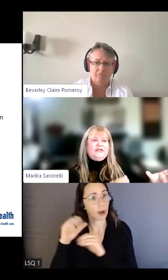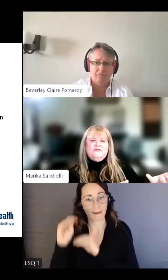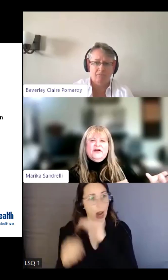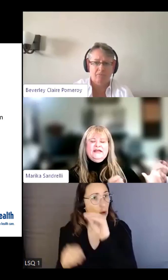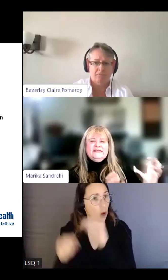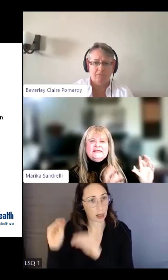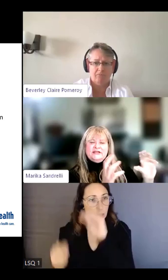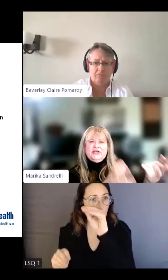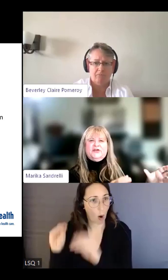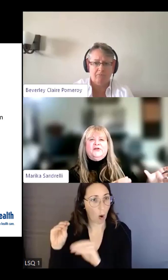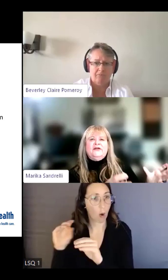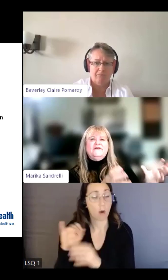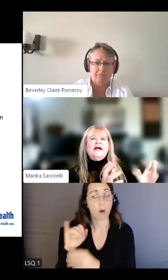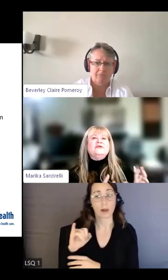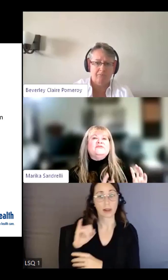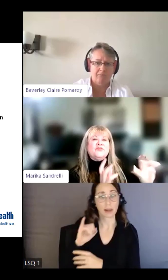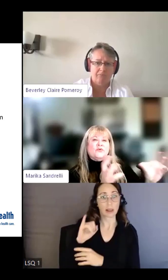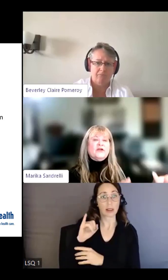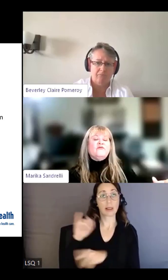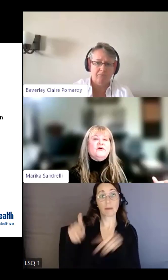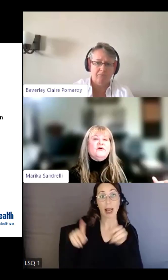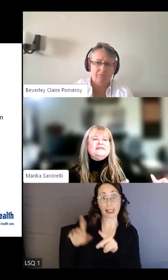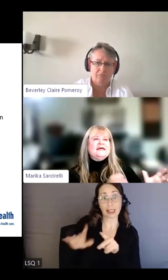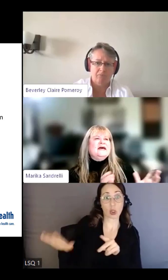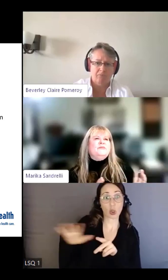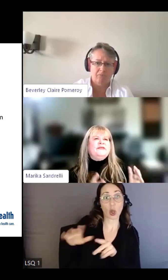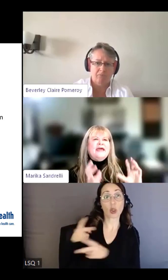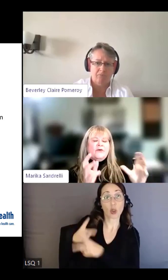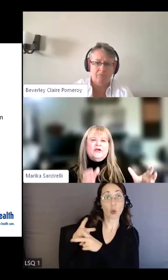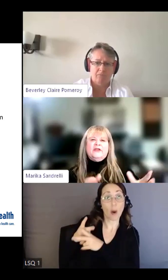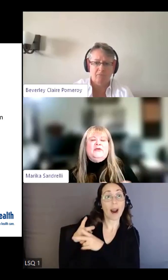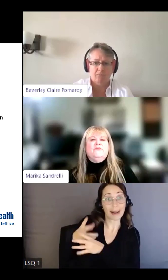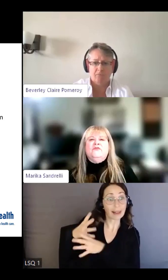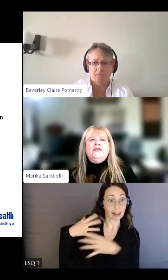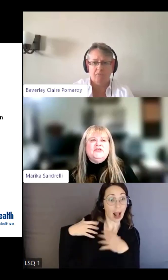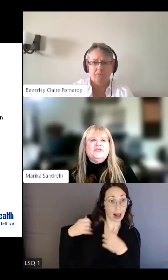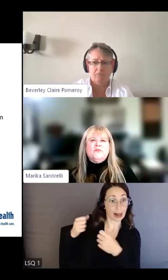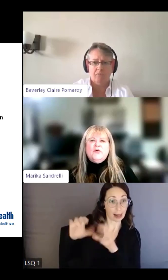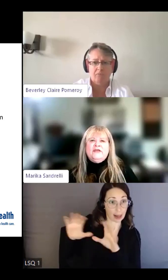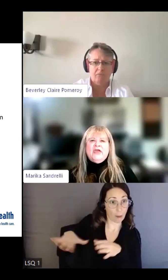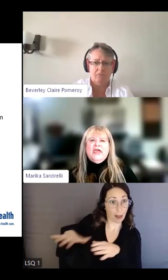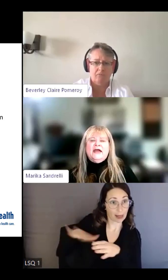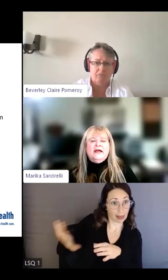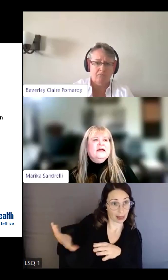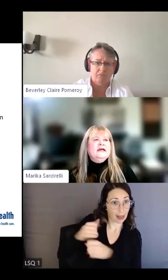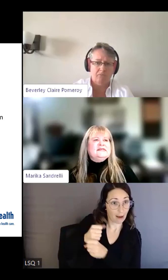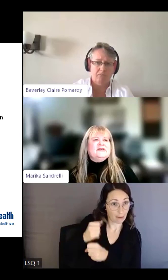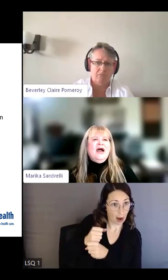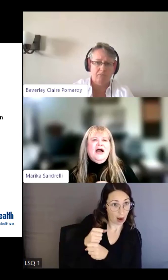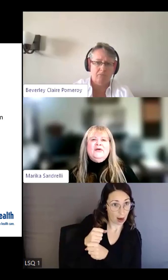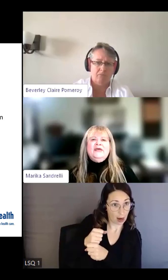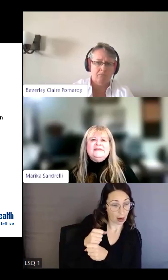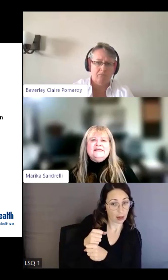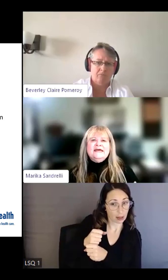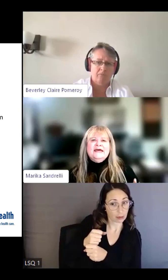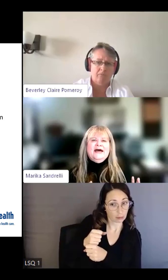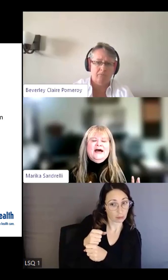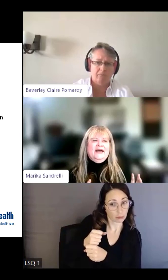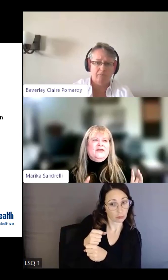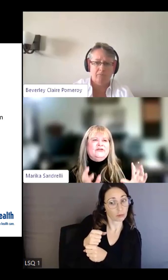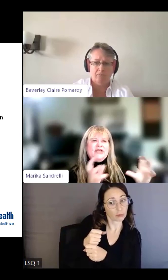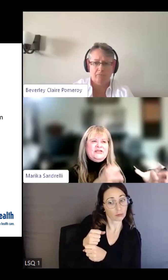Donc, et maintenant, nous allons passer au niveau de soins. Donc,